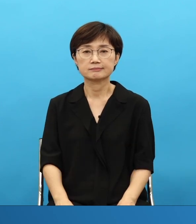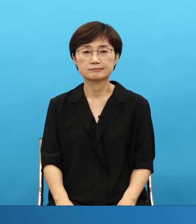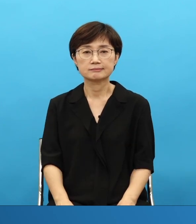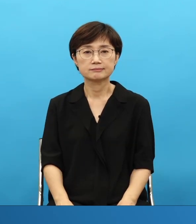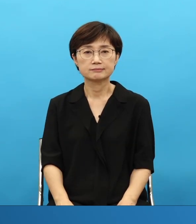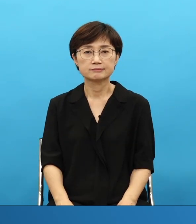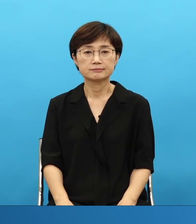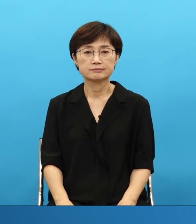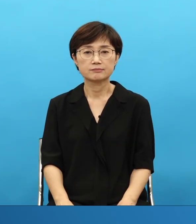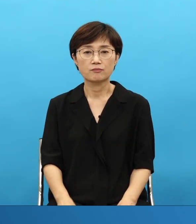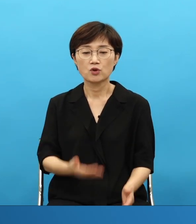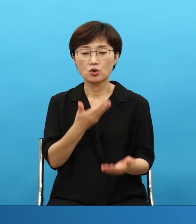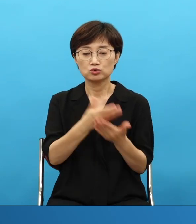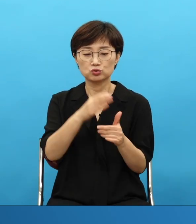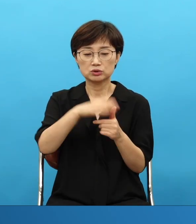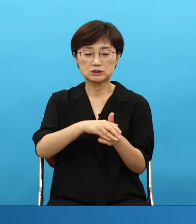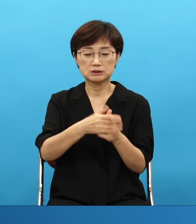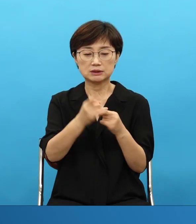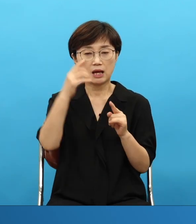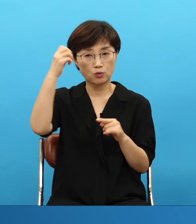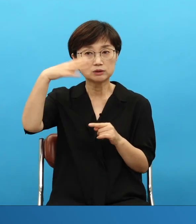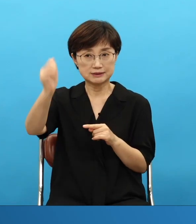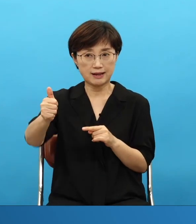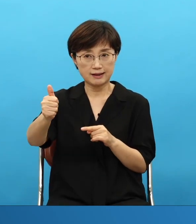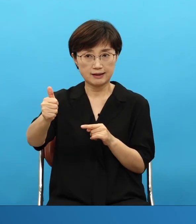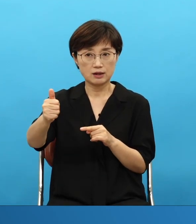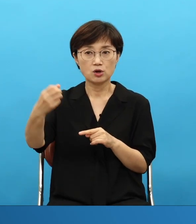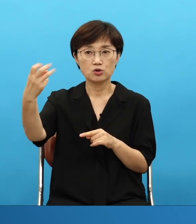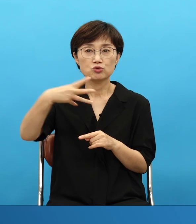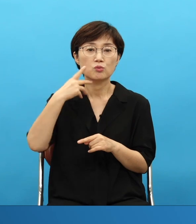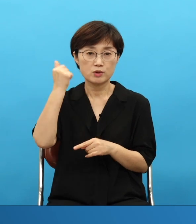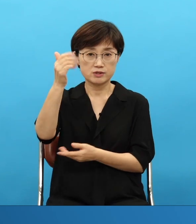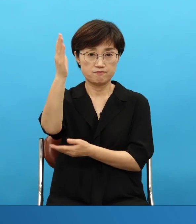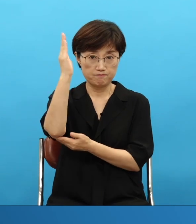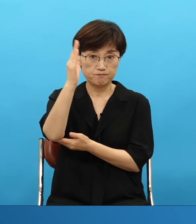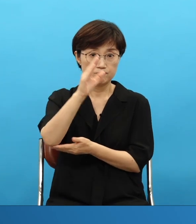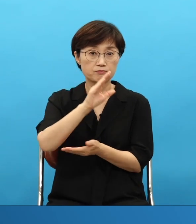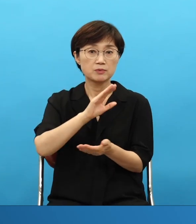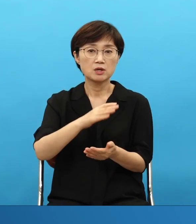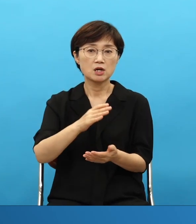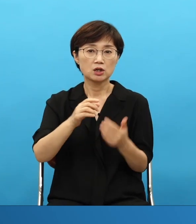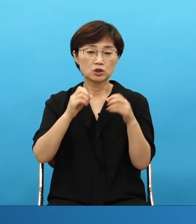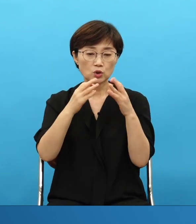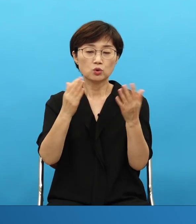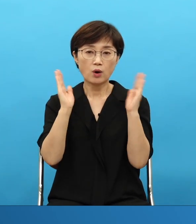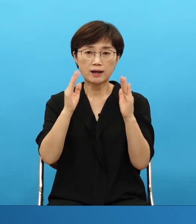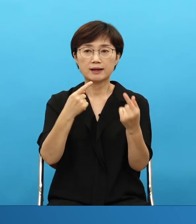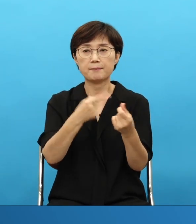방송되며 중직자 대학원장 류광수 목사가 중직자가 알아야 할 전도학 1강 메시지를 전합니다.